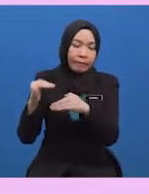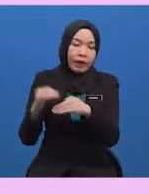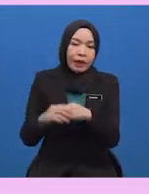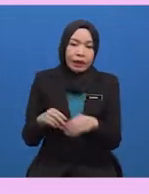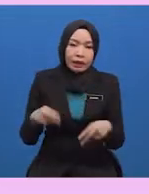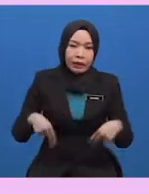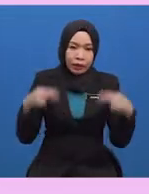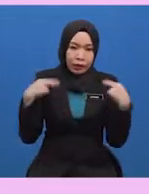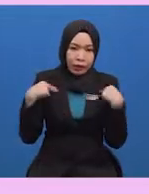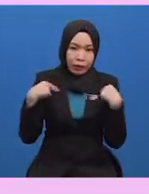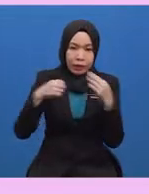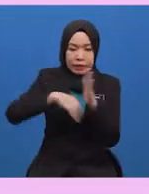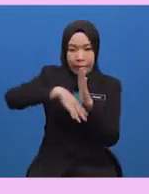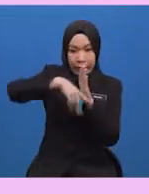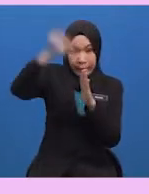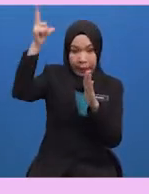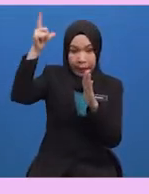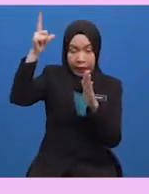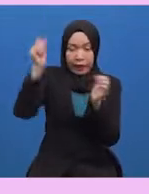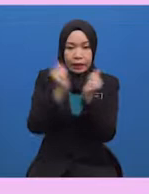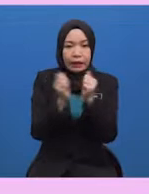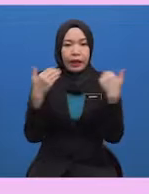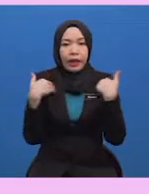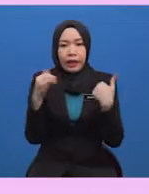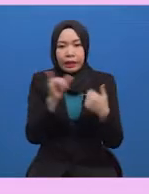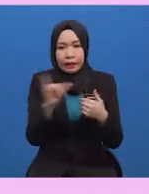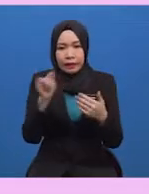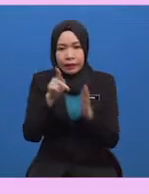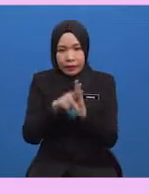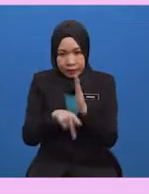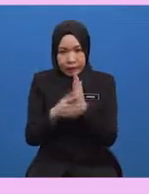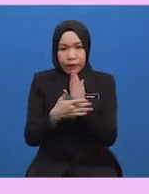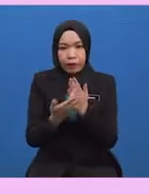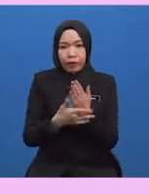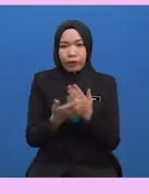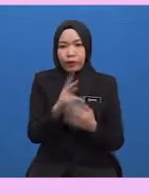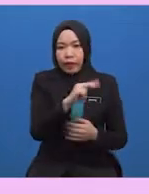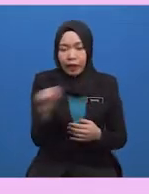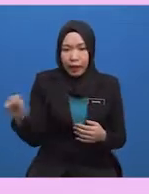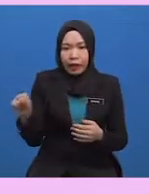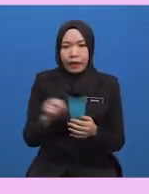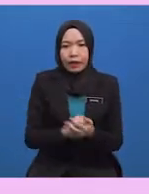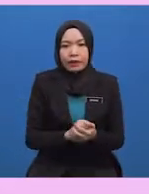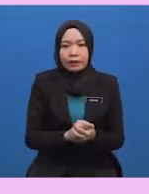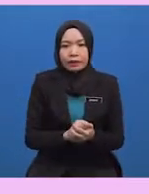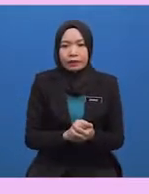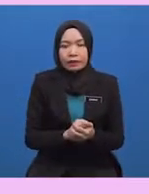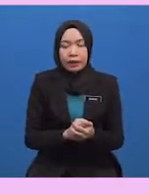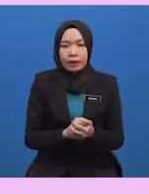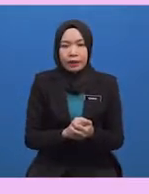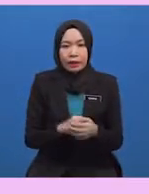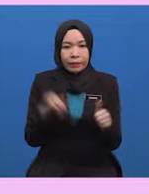kemudahan infrastruktur, kemudahan sosial, perhubungan, pekerjaan